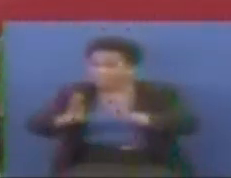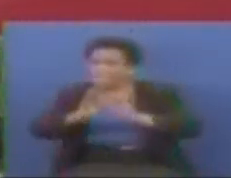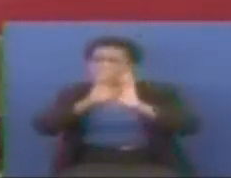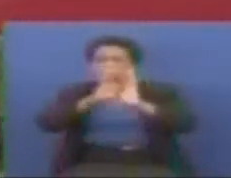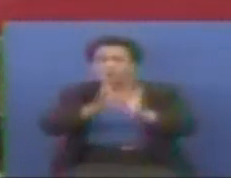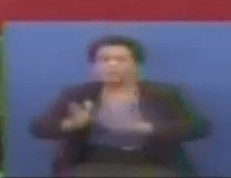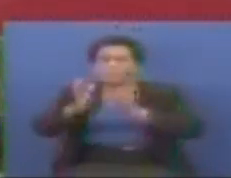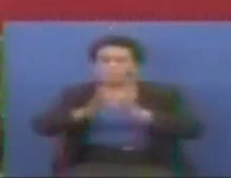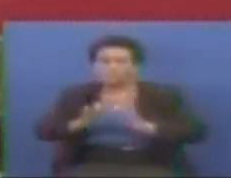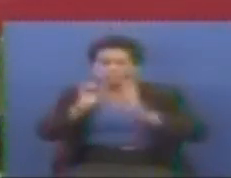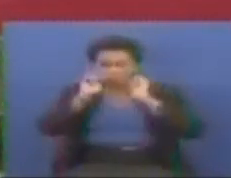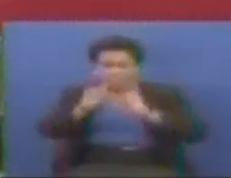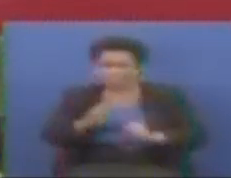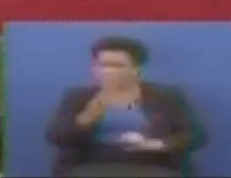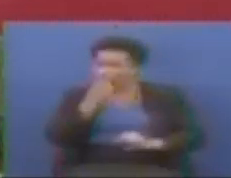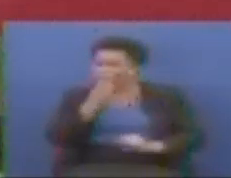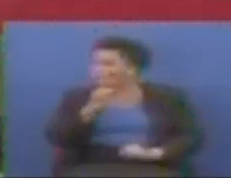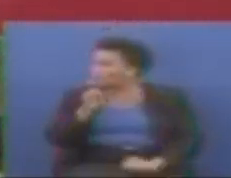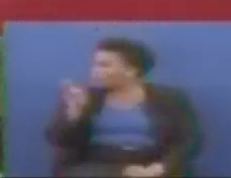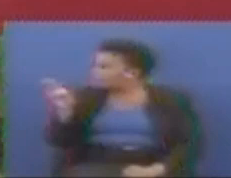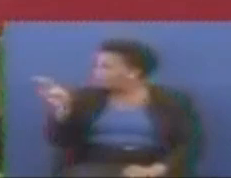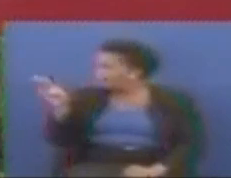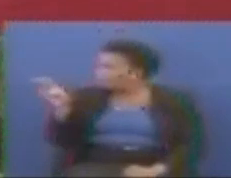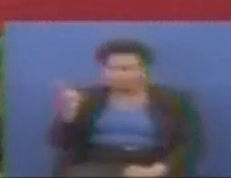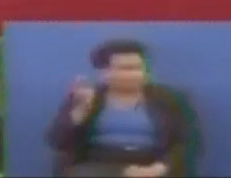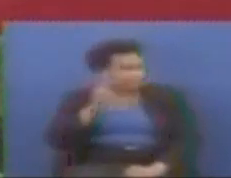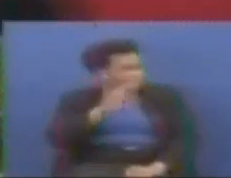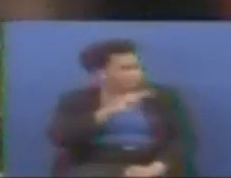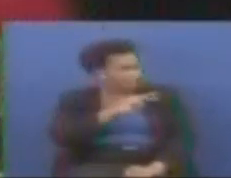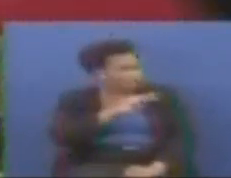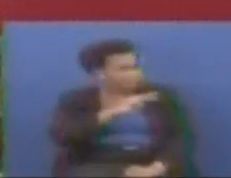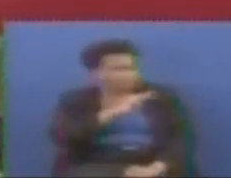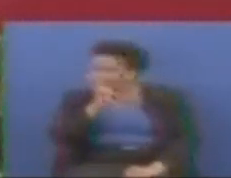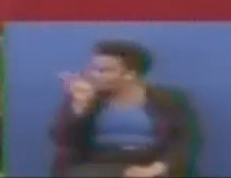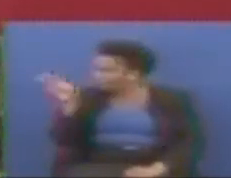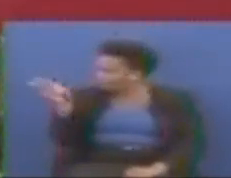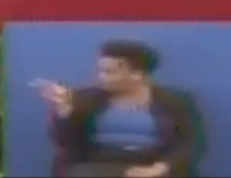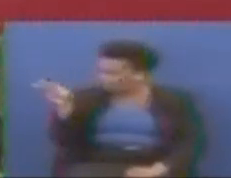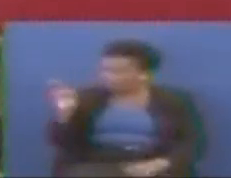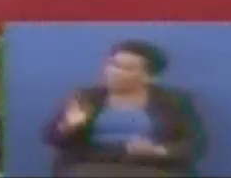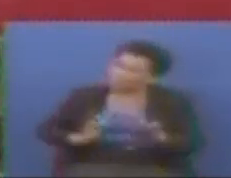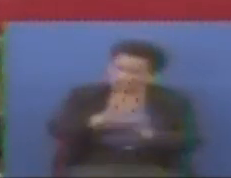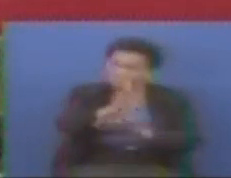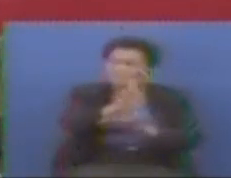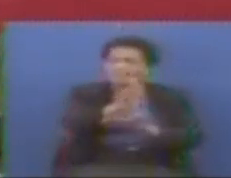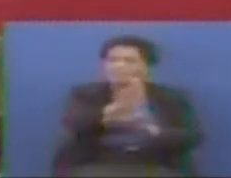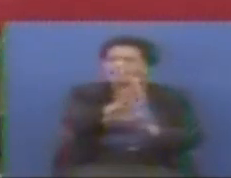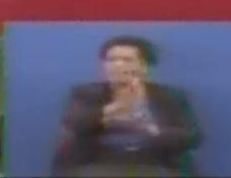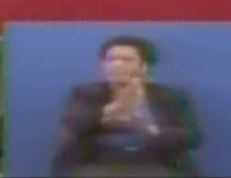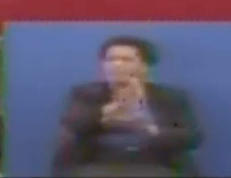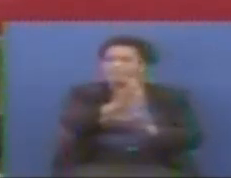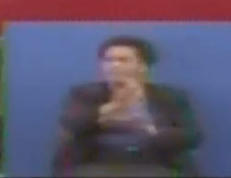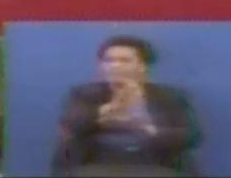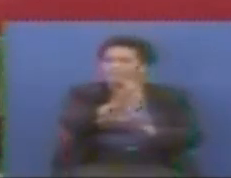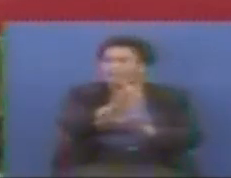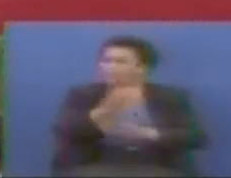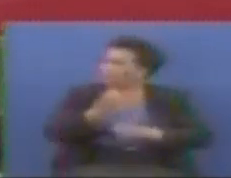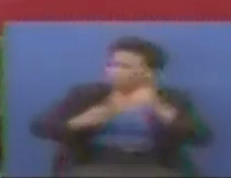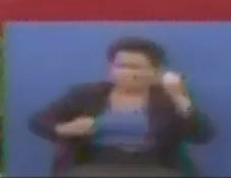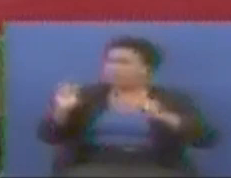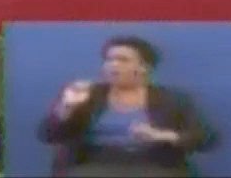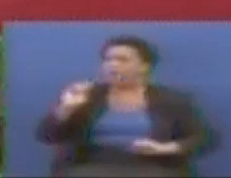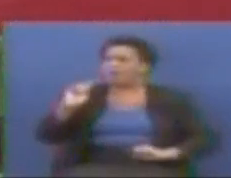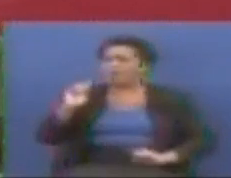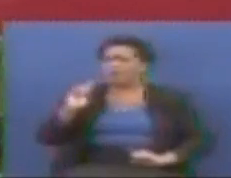nyongeza. Swali la kwanza, Mheshimiwa Waziri, Naibu Waziri, je, yuko tayari kueleza